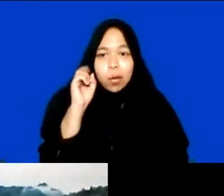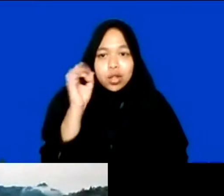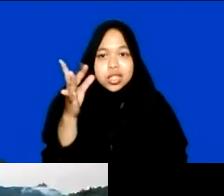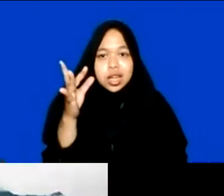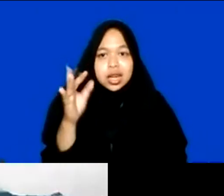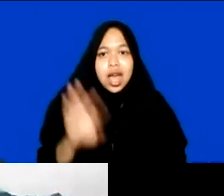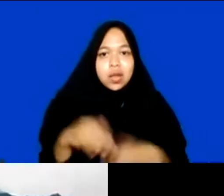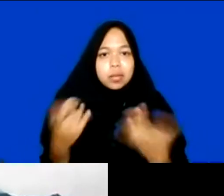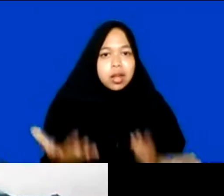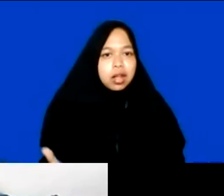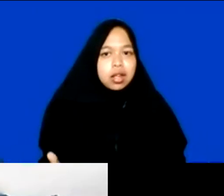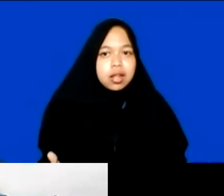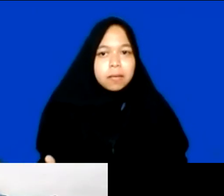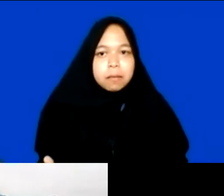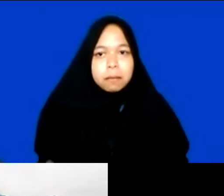Ya sebenarnya